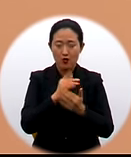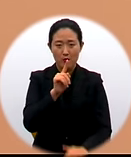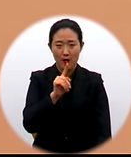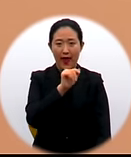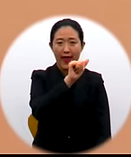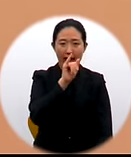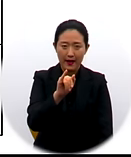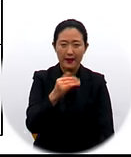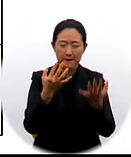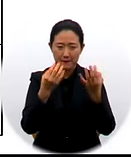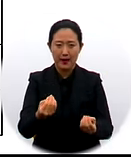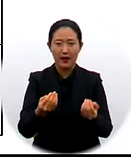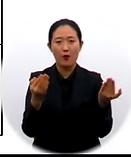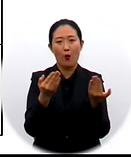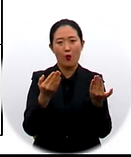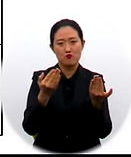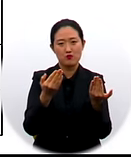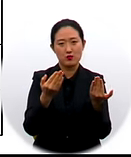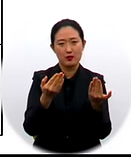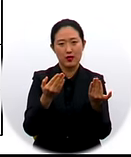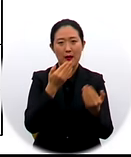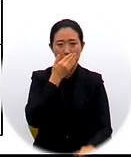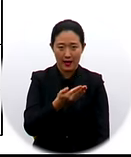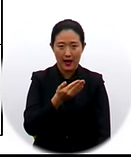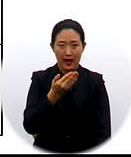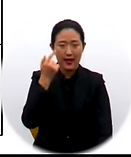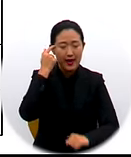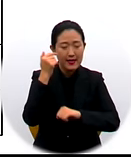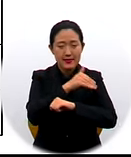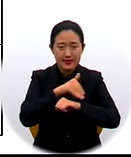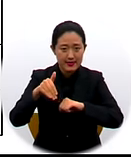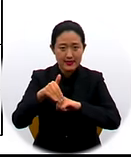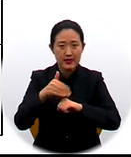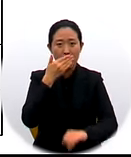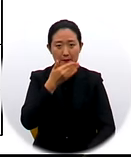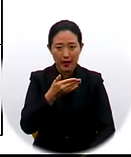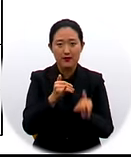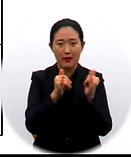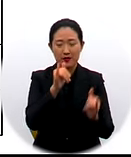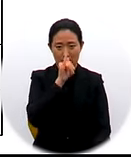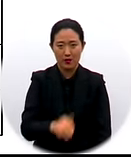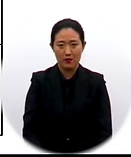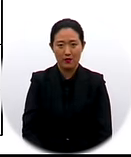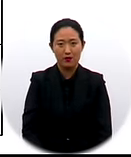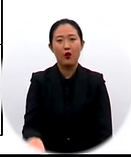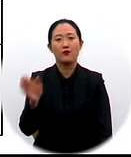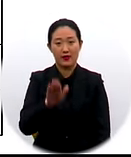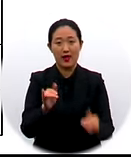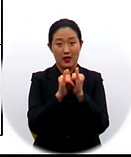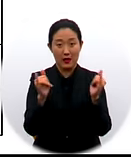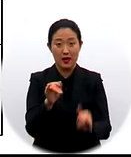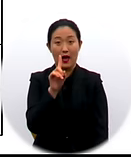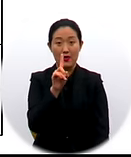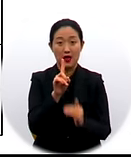시작합니다. 왜 소통과 협력이 중요하냐? AI는 아무리 많이 해놔도 많은 양의 업무를 처리해낼 수 있지 예측